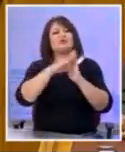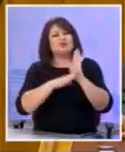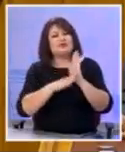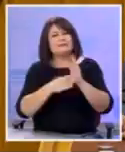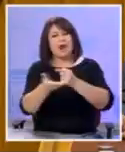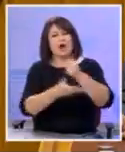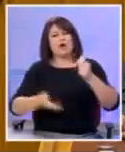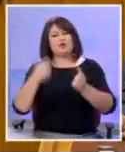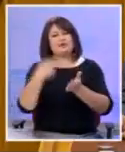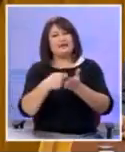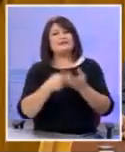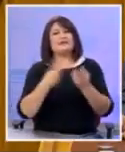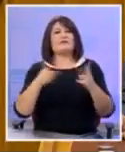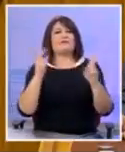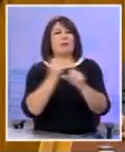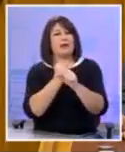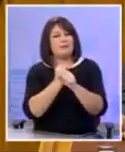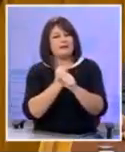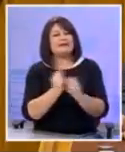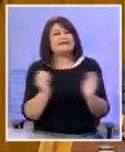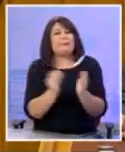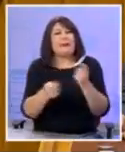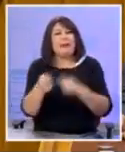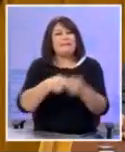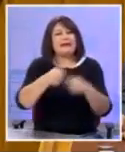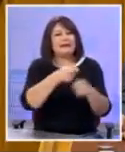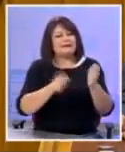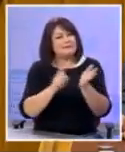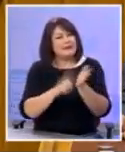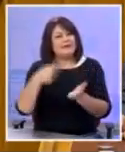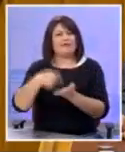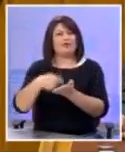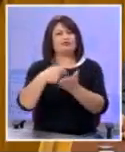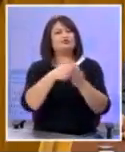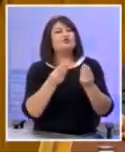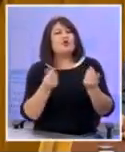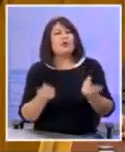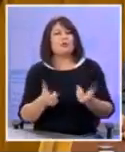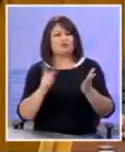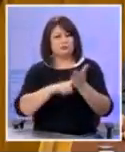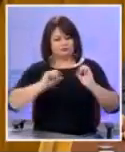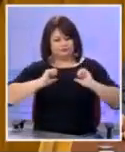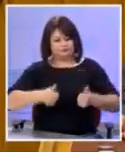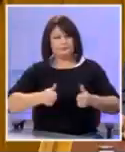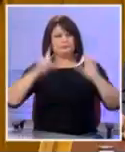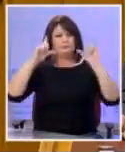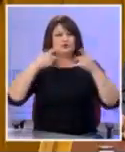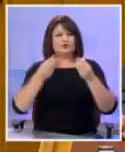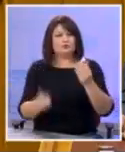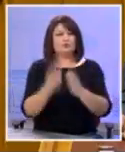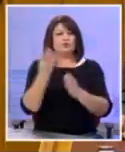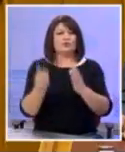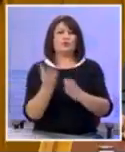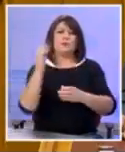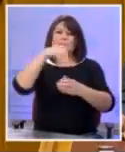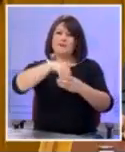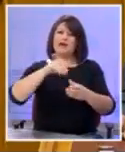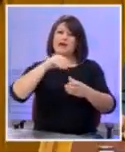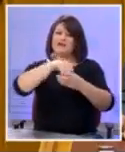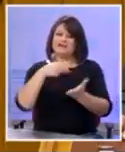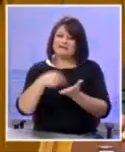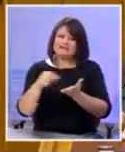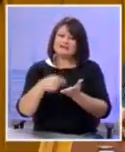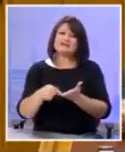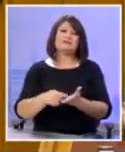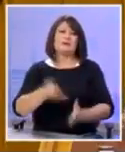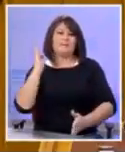αγροτών, των ελεύθερων επαγγελματιών και των μικρομεσαίων επιχειρήσεων. Θα πρέπει να τολμήσουμε δημοκρατικές τομές και παρεμβάσεις για την